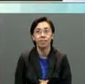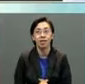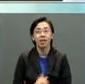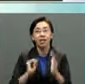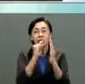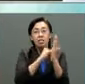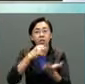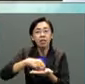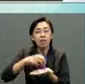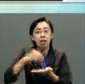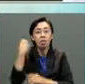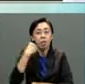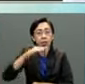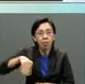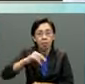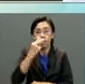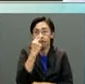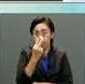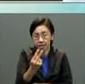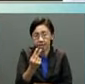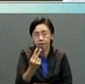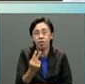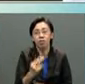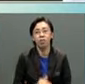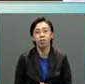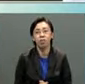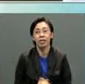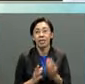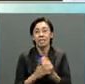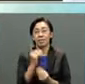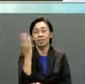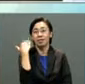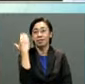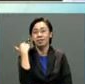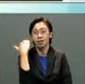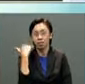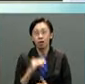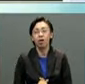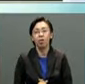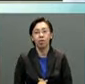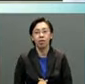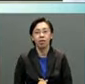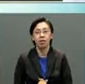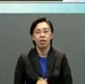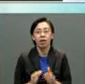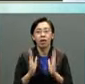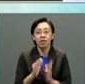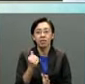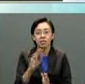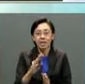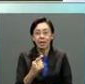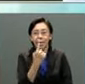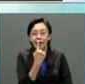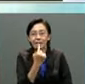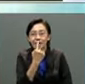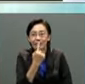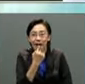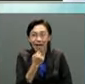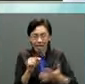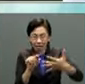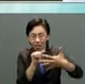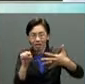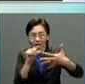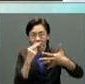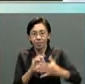ะกลุ่มไปก็จะเห็นนะครับอย่างวันสัปดาห์ที่ผ่านมา14รายอยู่ในช่องนี้นะครับสีแดงที่เป็นกรอบด้านกล